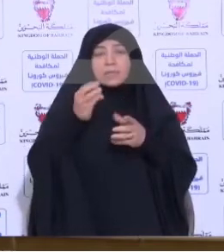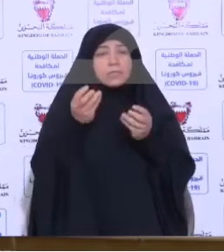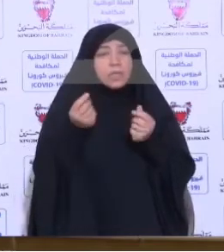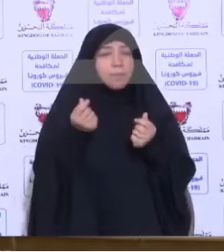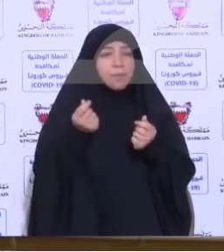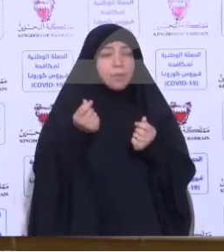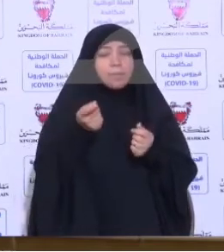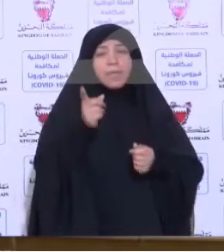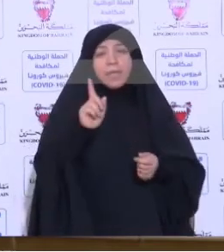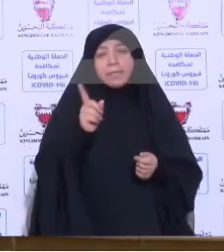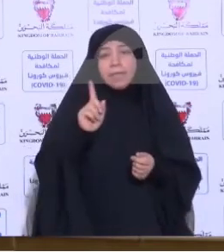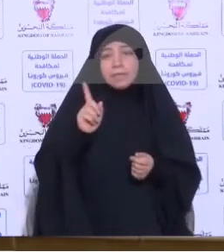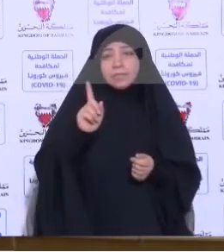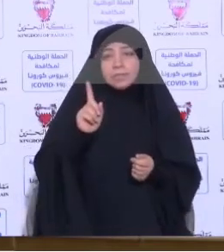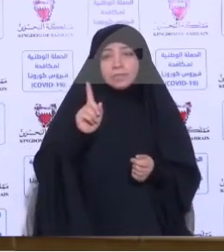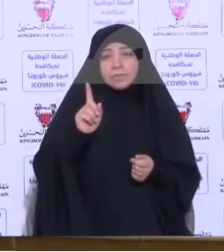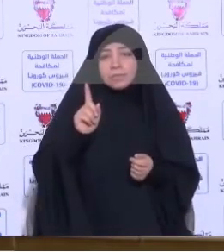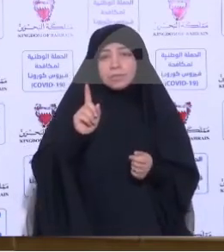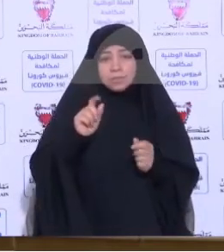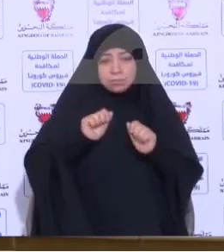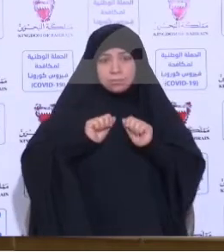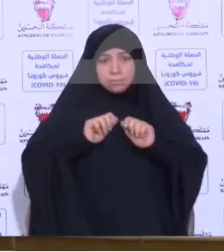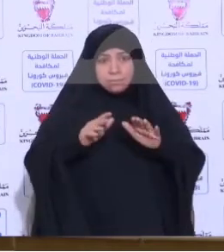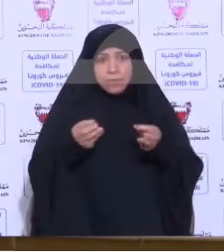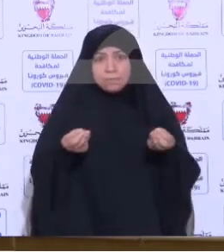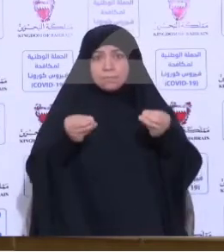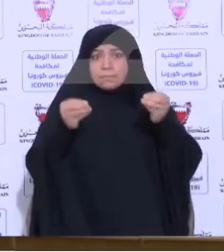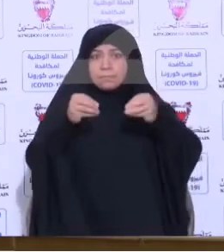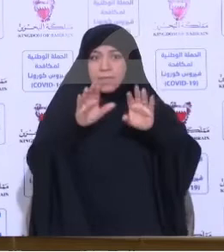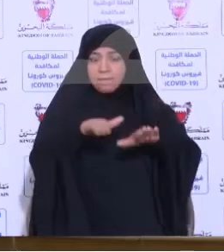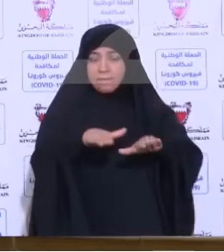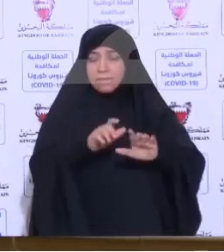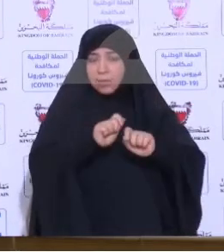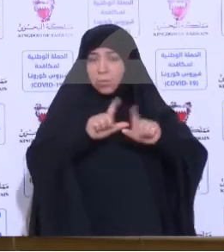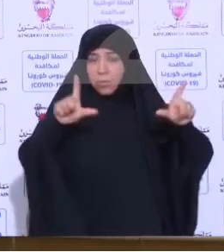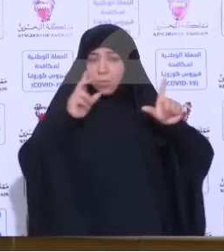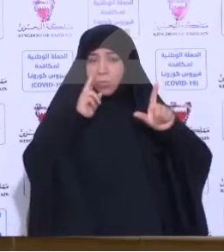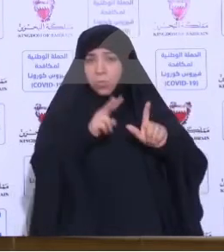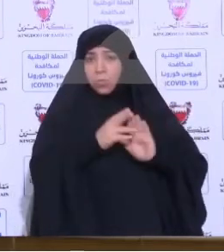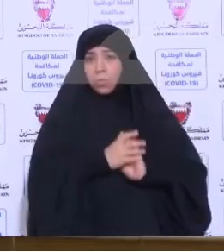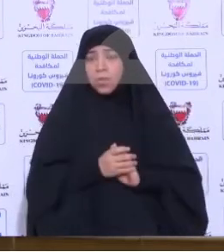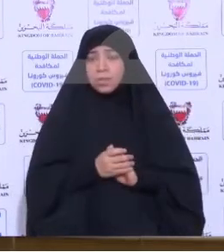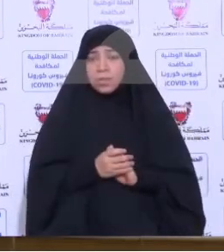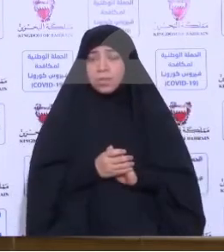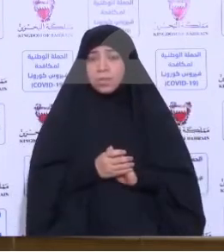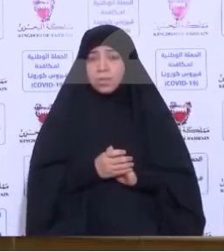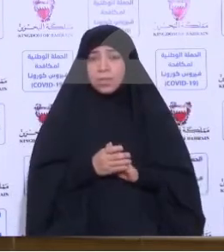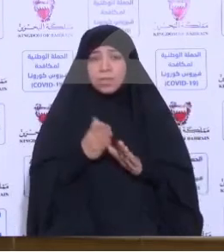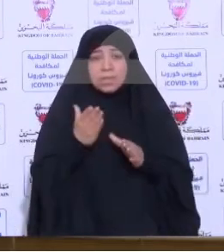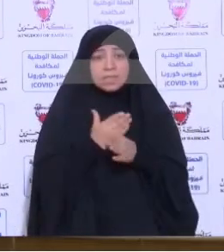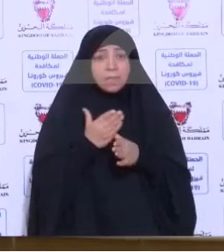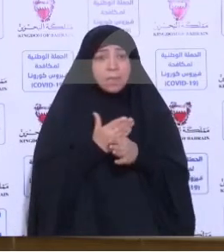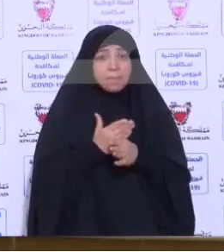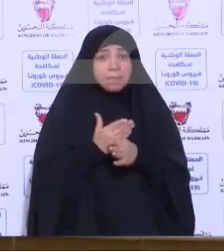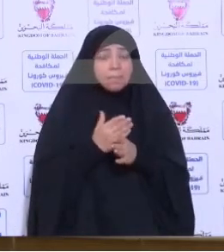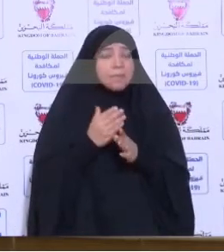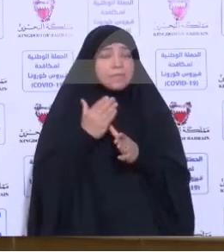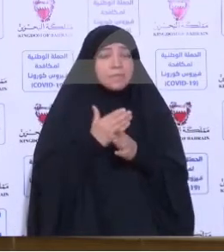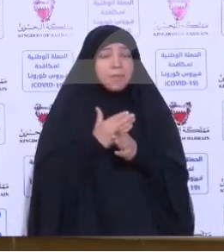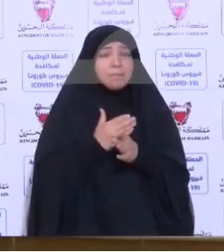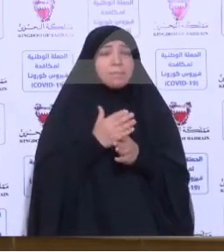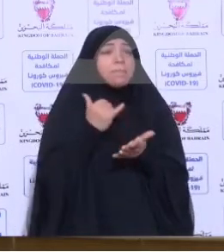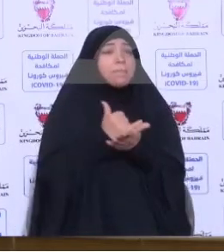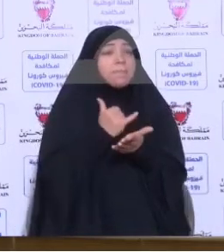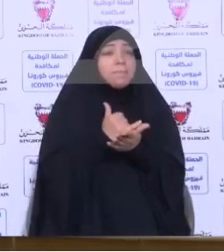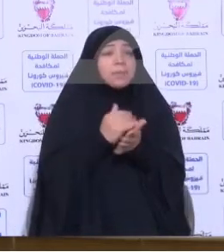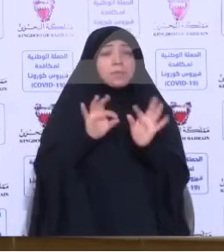يعكس انتشار متسارع للفيروس بين المواطنين، ويعزى ذلك إلى عدم التقيد